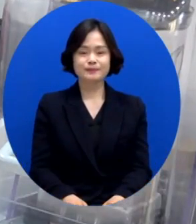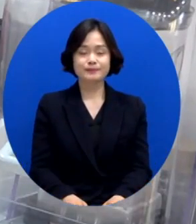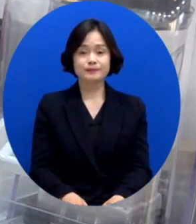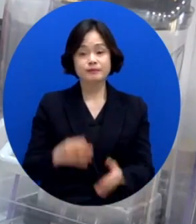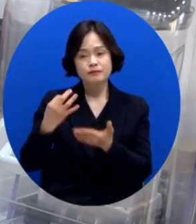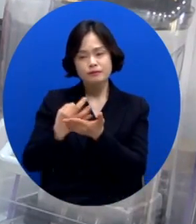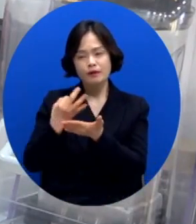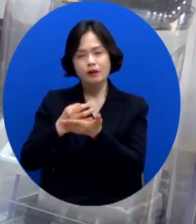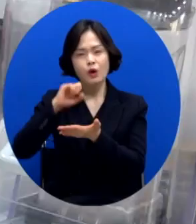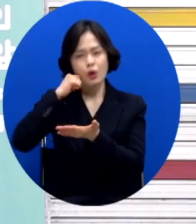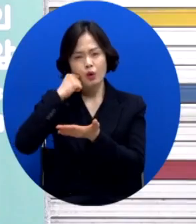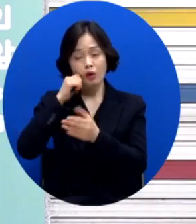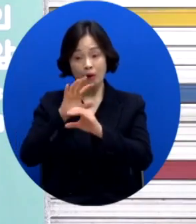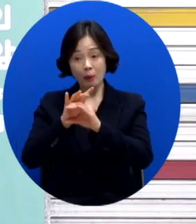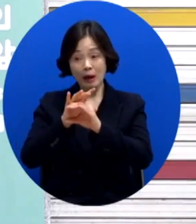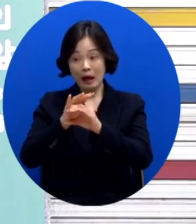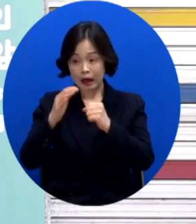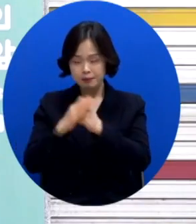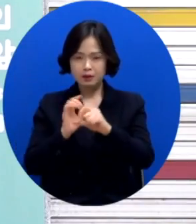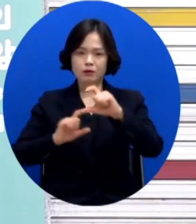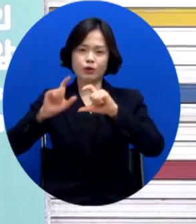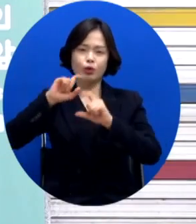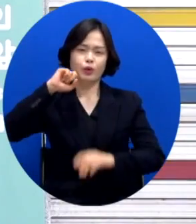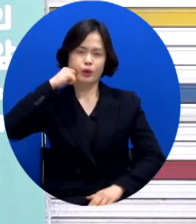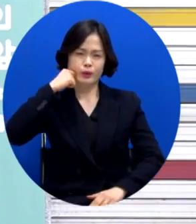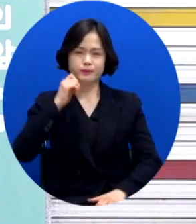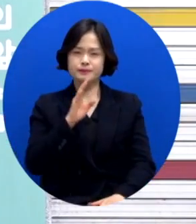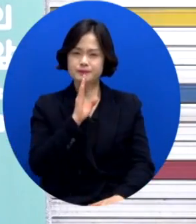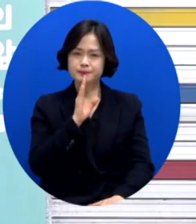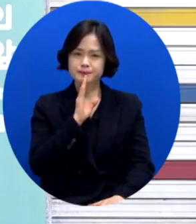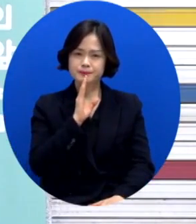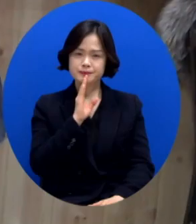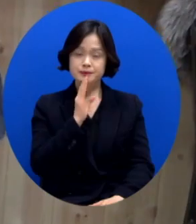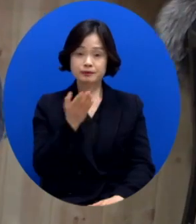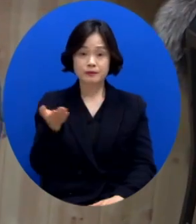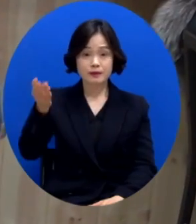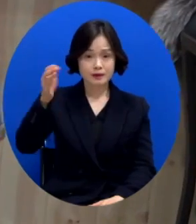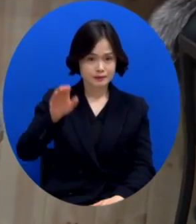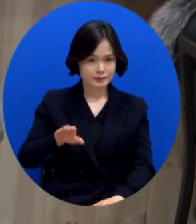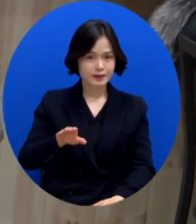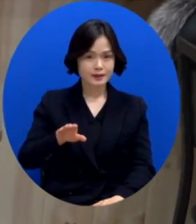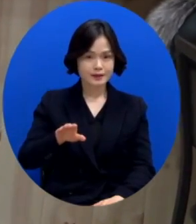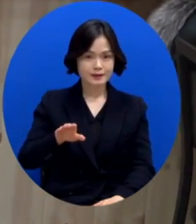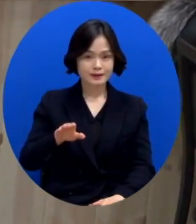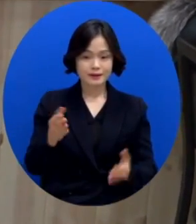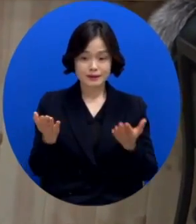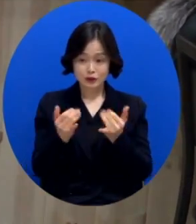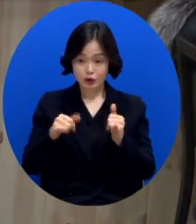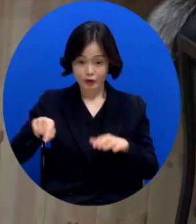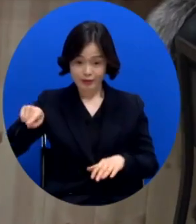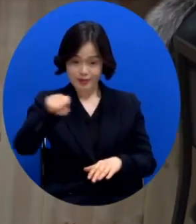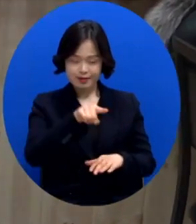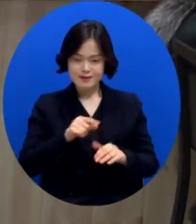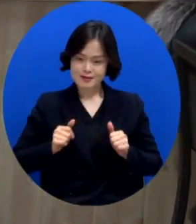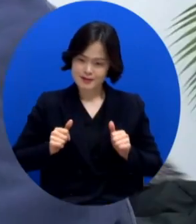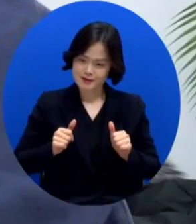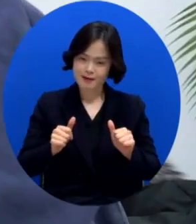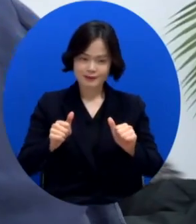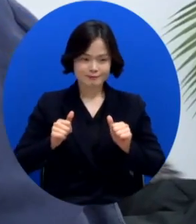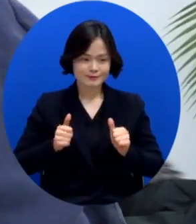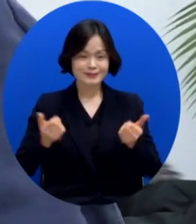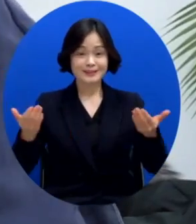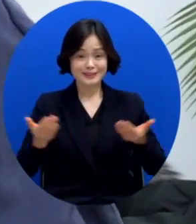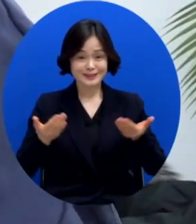불경기에 코로나까지 겹쳐 운영이 쉽지만은 않은 상황. 그러나 직원들 모두 흔들리지 않는